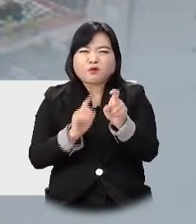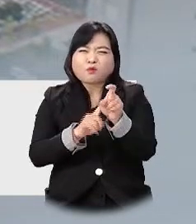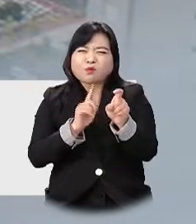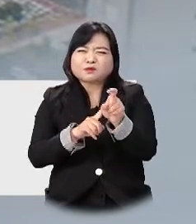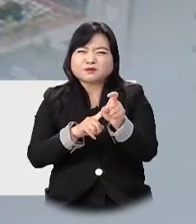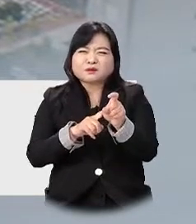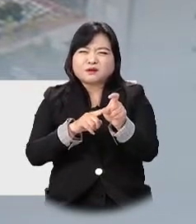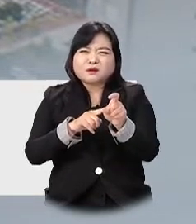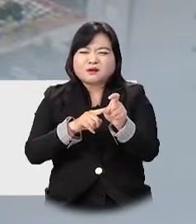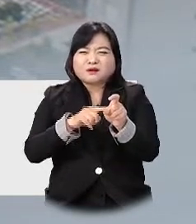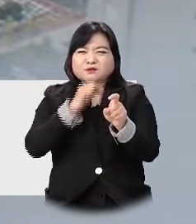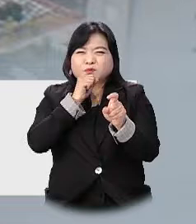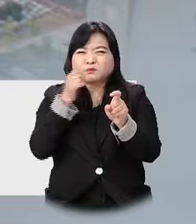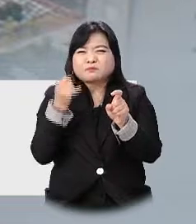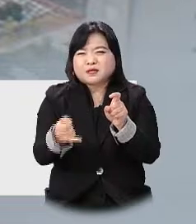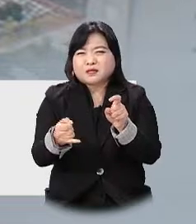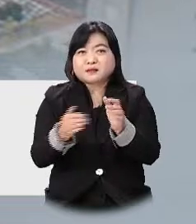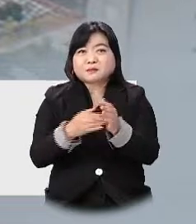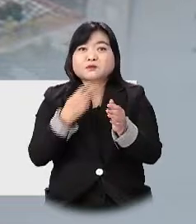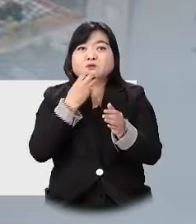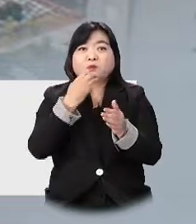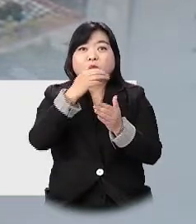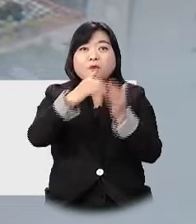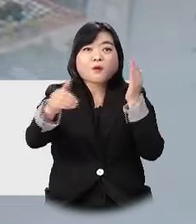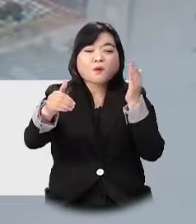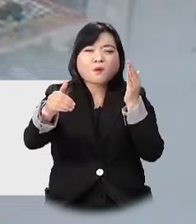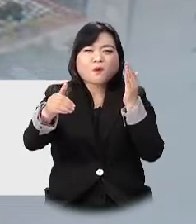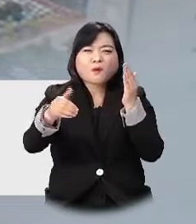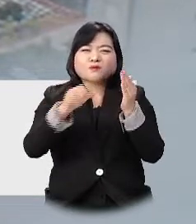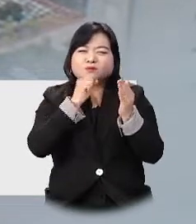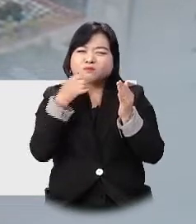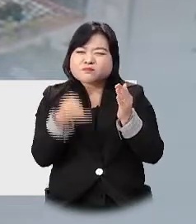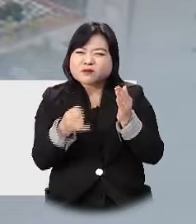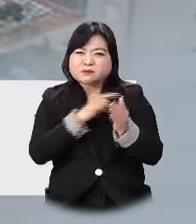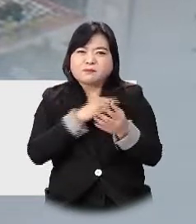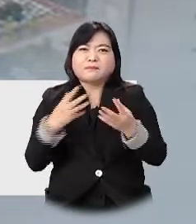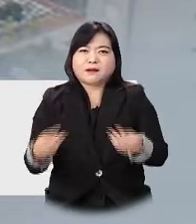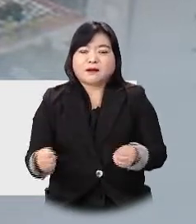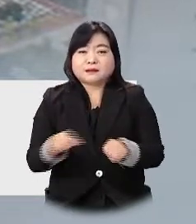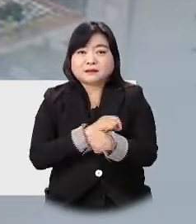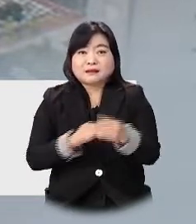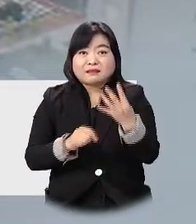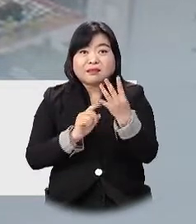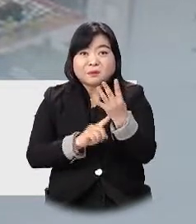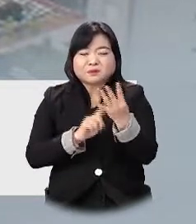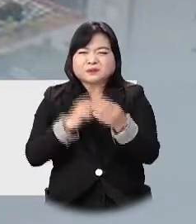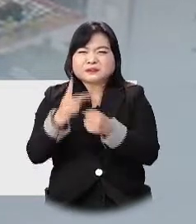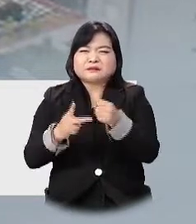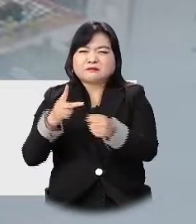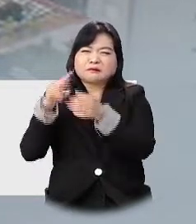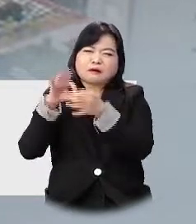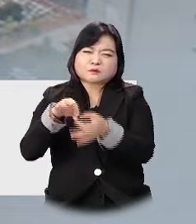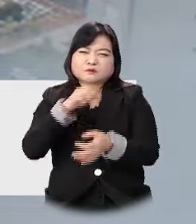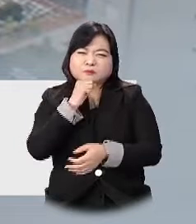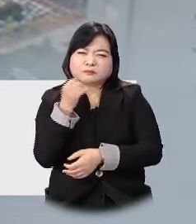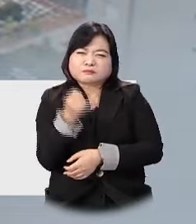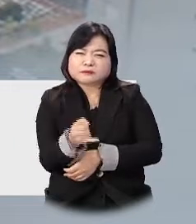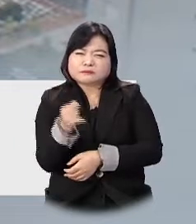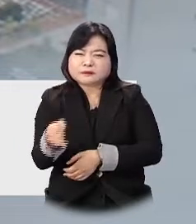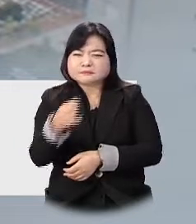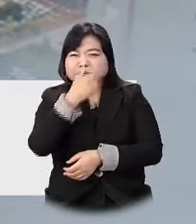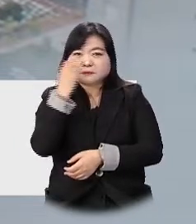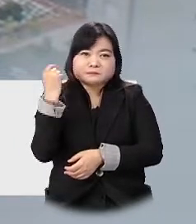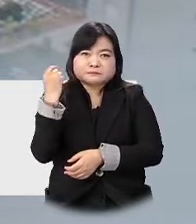낮은 평가를 받아 수도권을 제외하고 가장 많았습니다. 특히 4곳은 2년 내리 가장 낮은